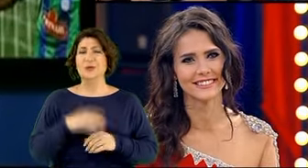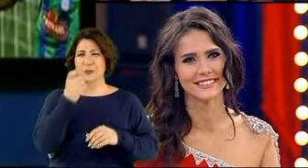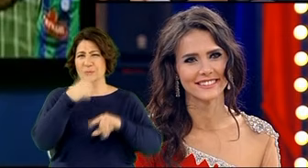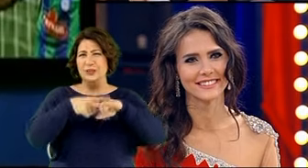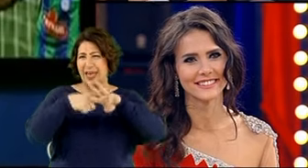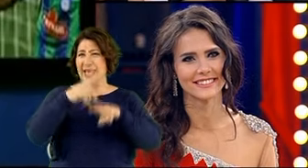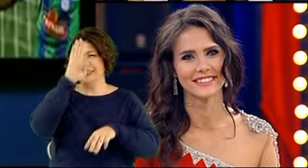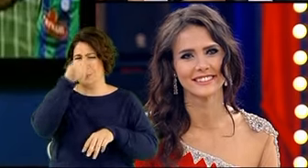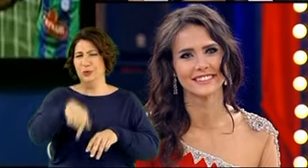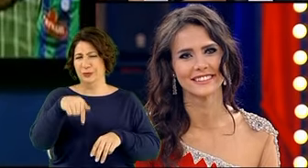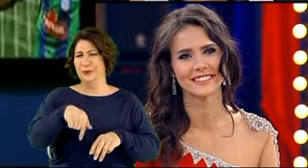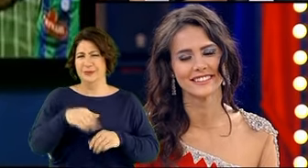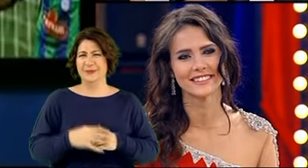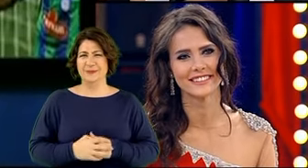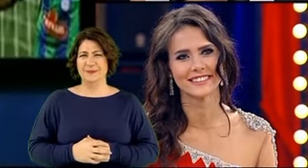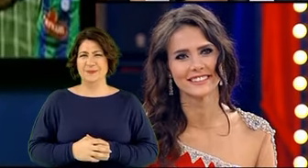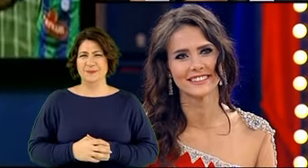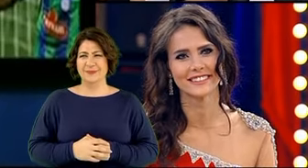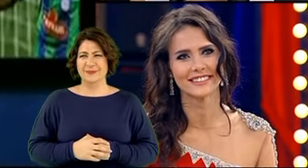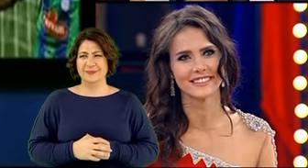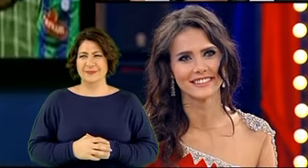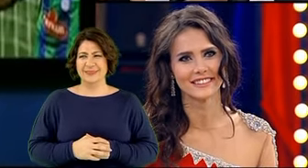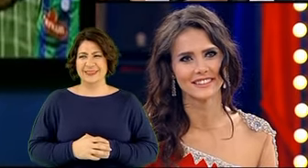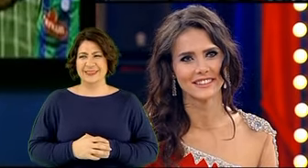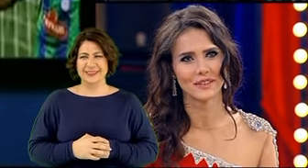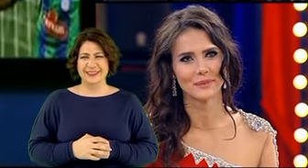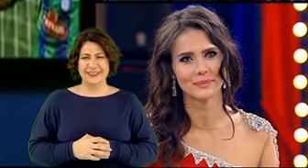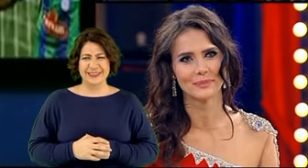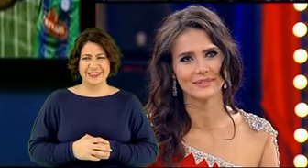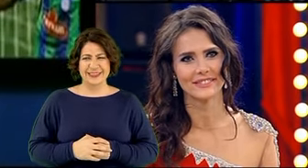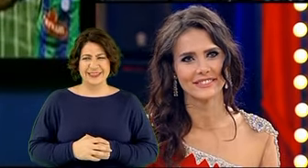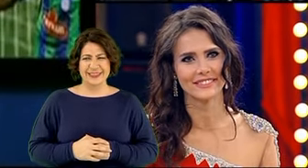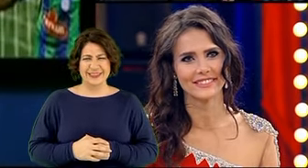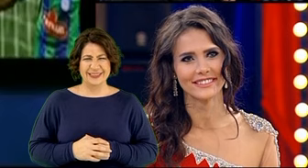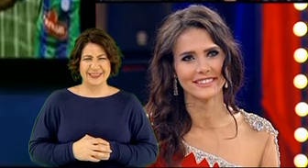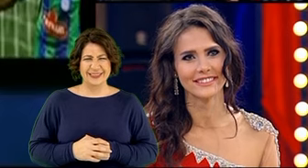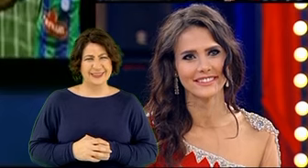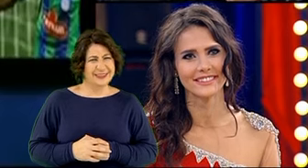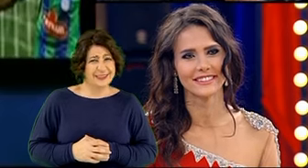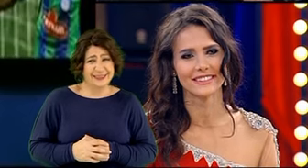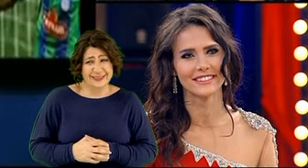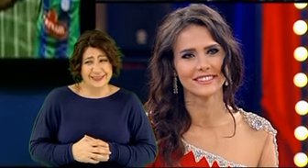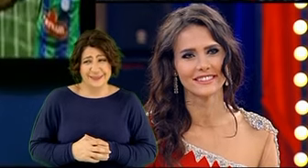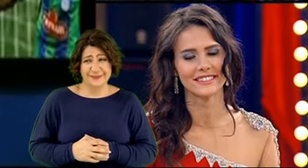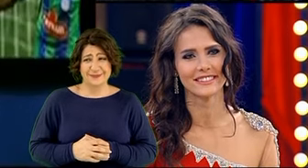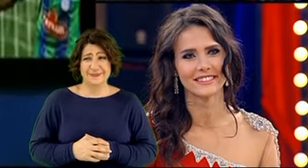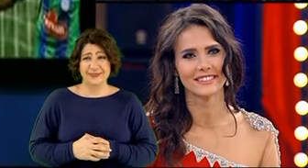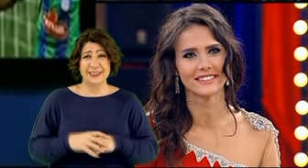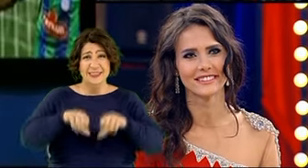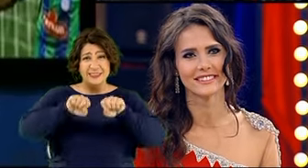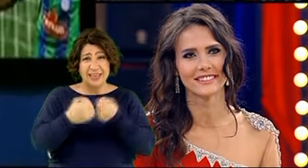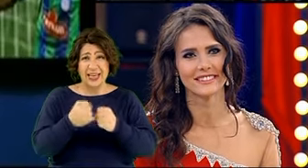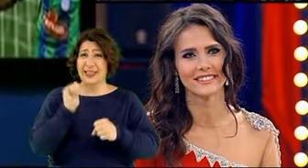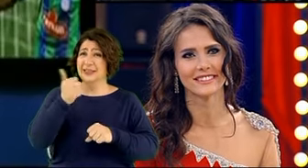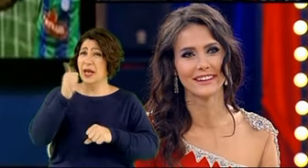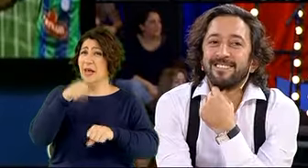Uçe in İstanbul. İstanbul. Yeah. Doctors, disability hovering, do they say? Sakatlığın ne kadar